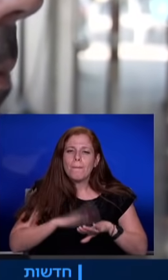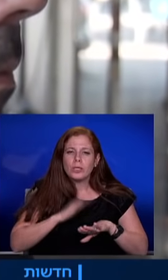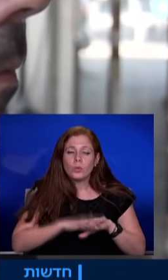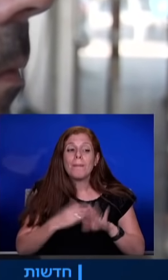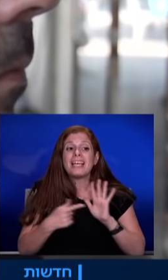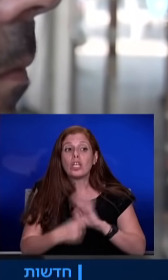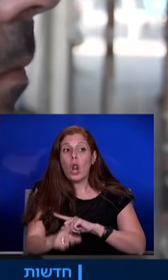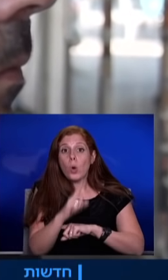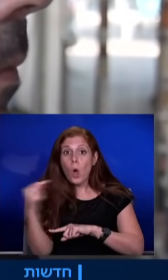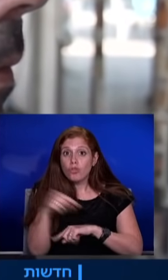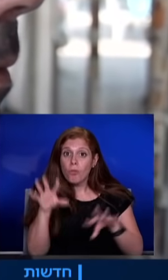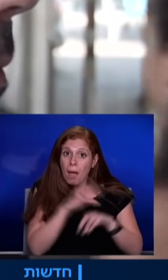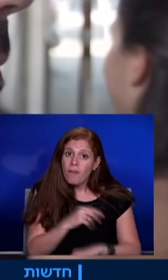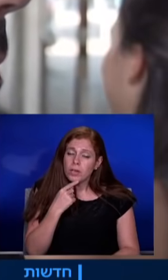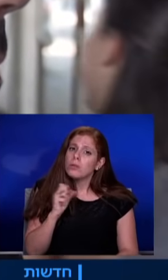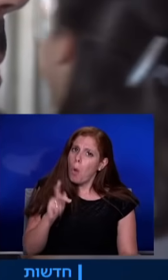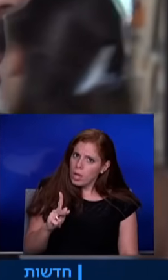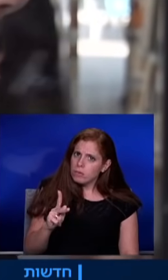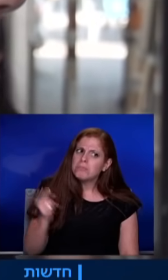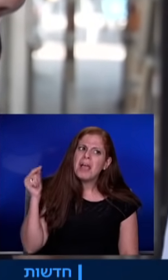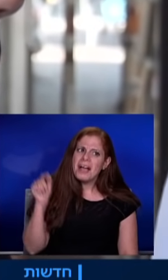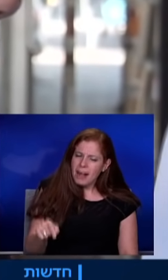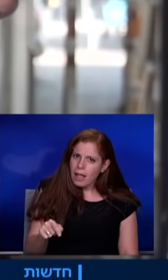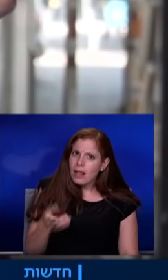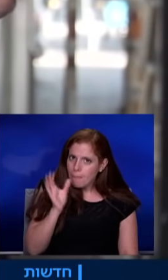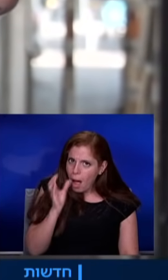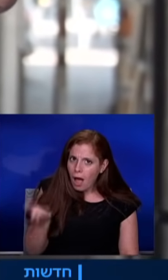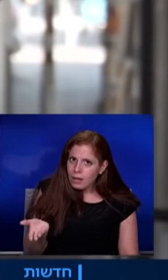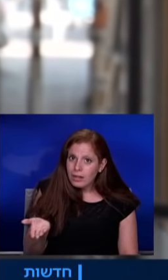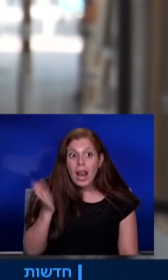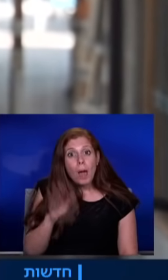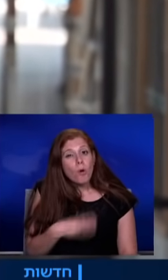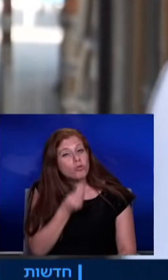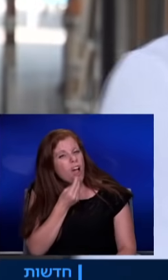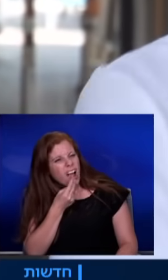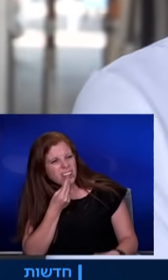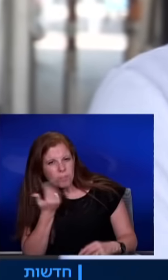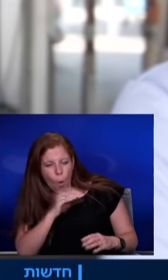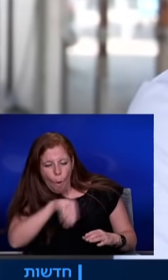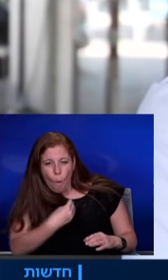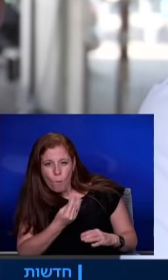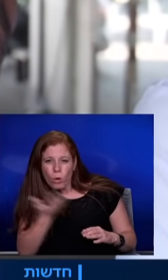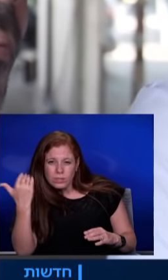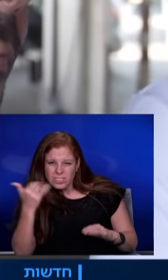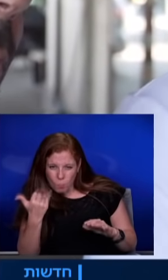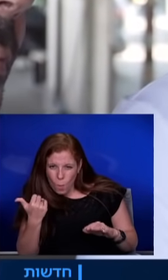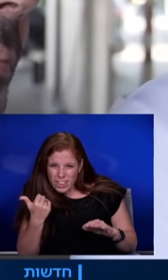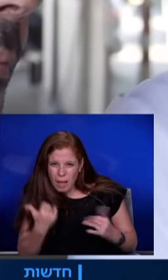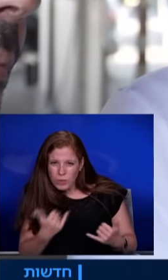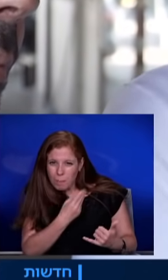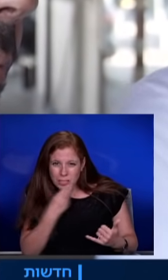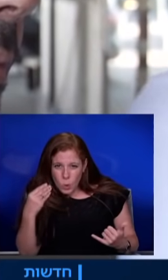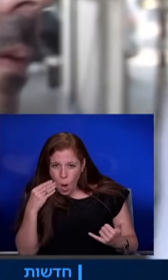שהלקוח שיבוא בערב יגיע, אוקיי, הגעתי לבר. למרות שאכלתי פה, ניגבתי חומוס פול ואכלתי אורז לבנוני